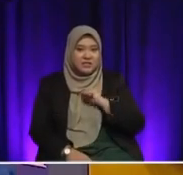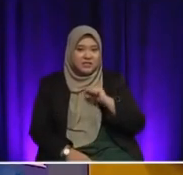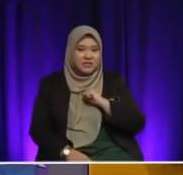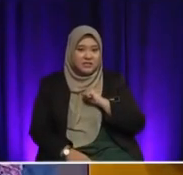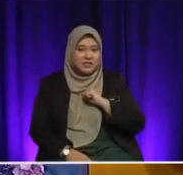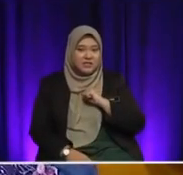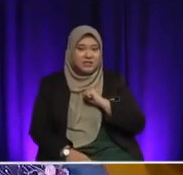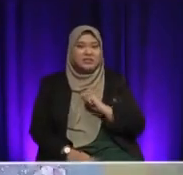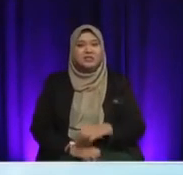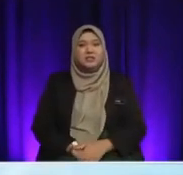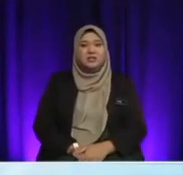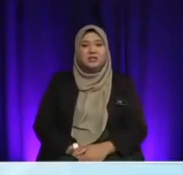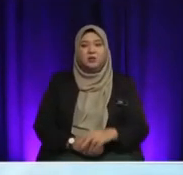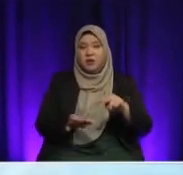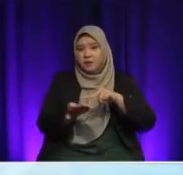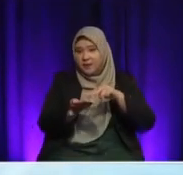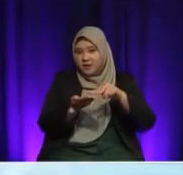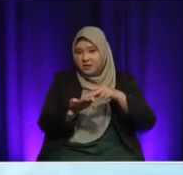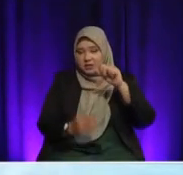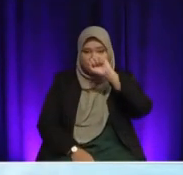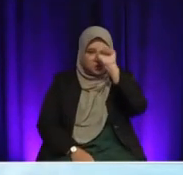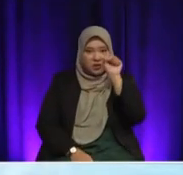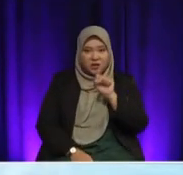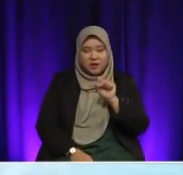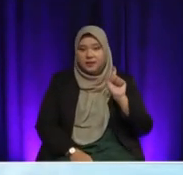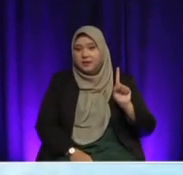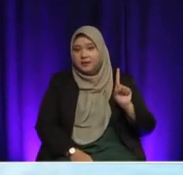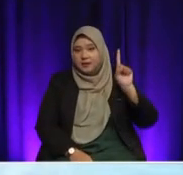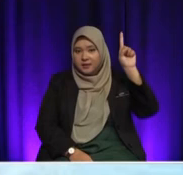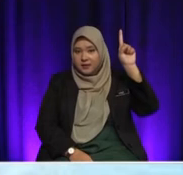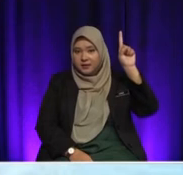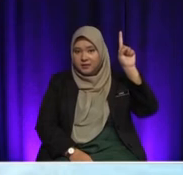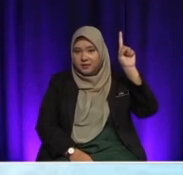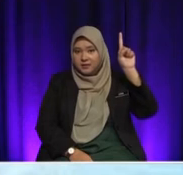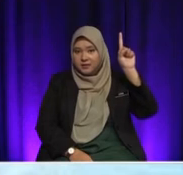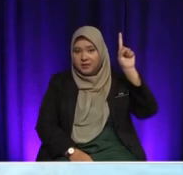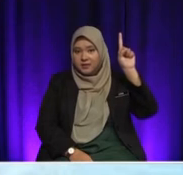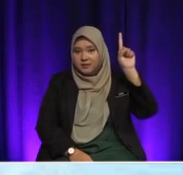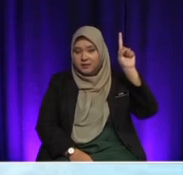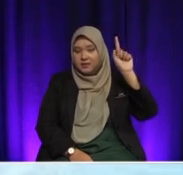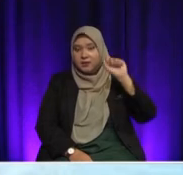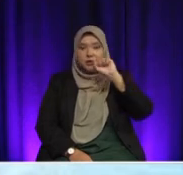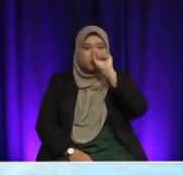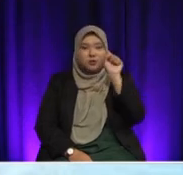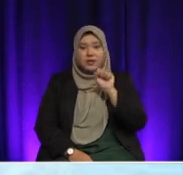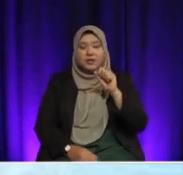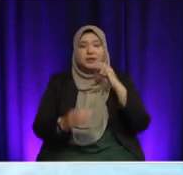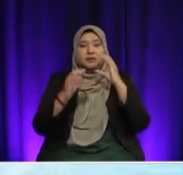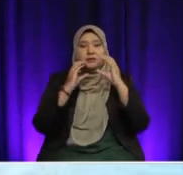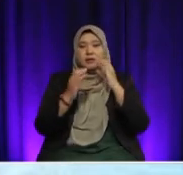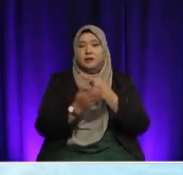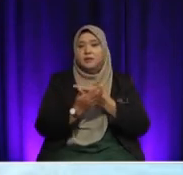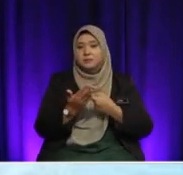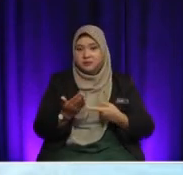Anda telah mendapat tempahan berbola ikan sebanyak 10 kilogram. Jadual menunjukkan kuantiti bahan mentah